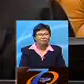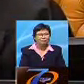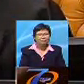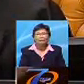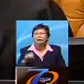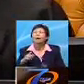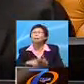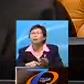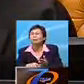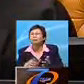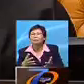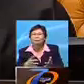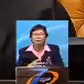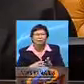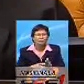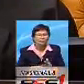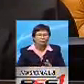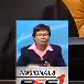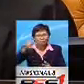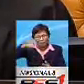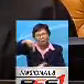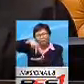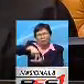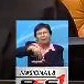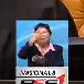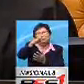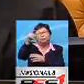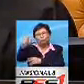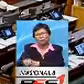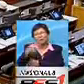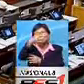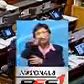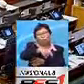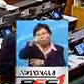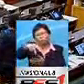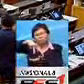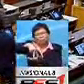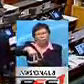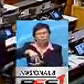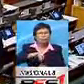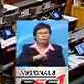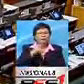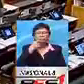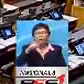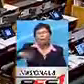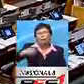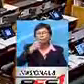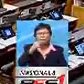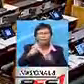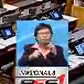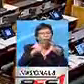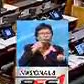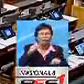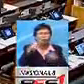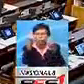Ha? Belah bagi kena bangun 15 orang. Ya, saya belum memerintahkan dihitung